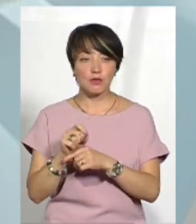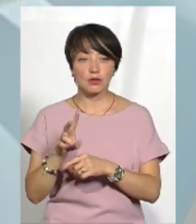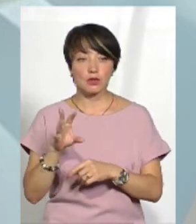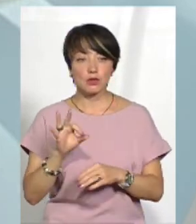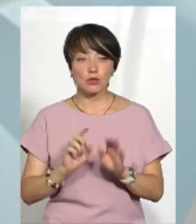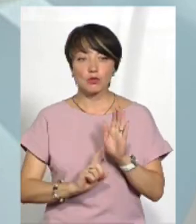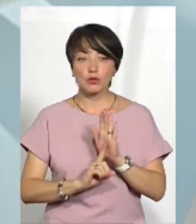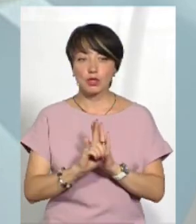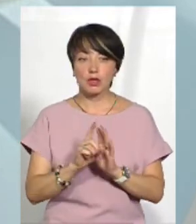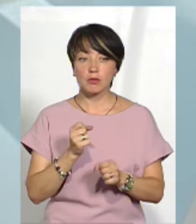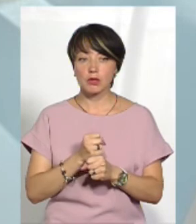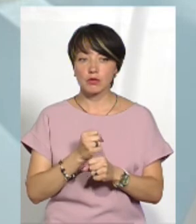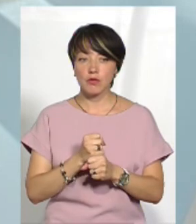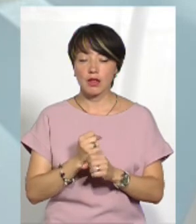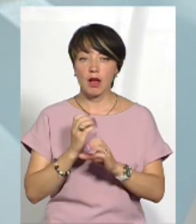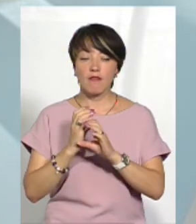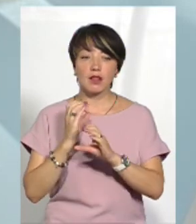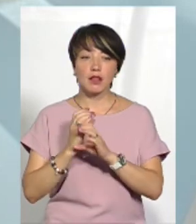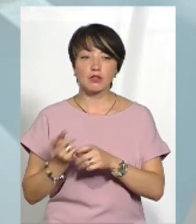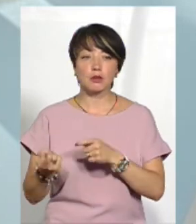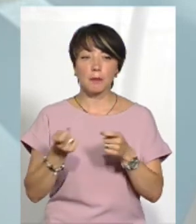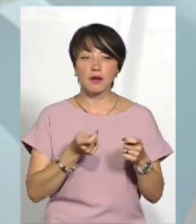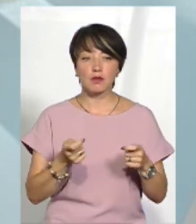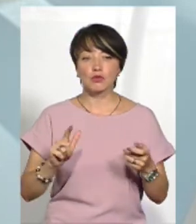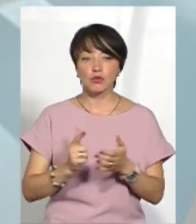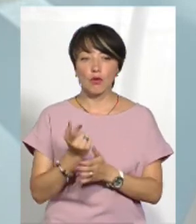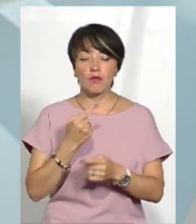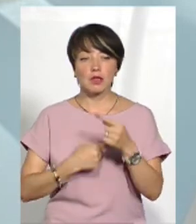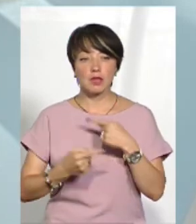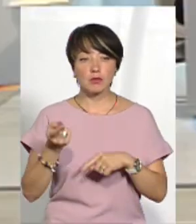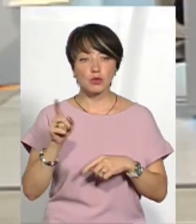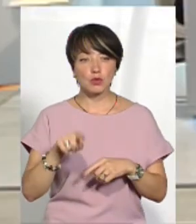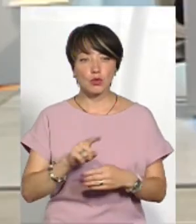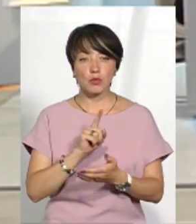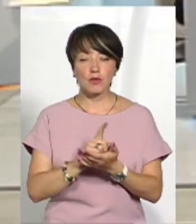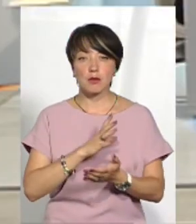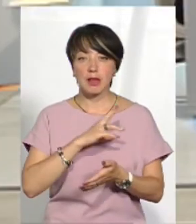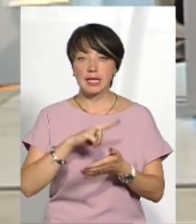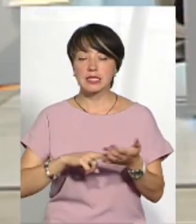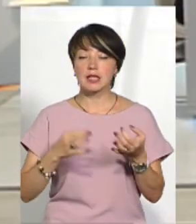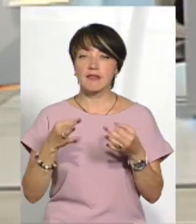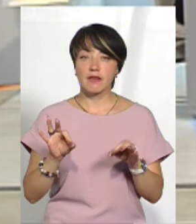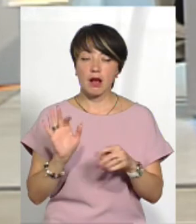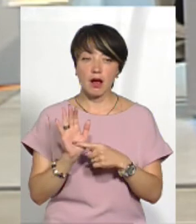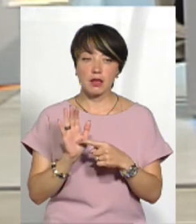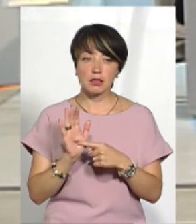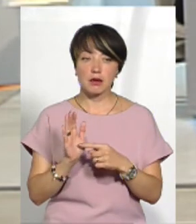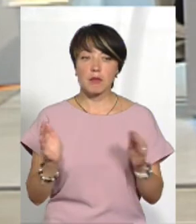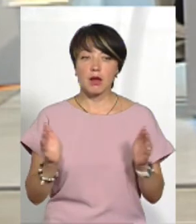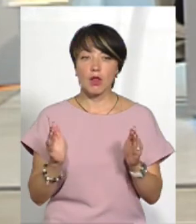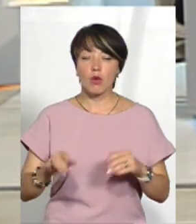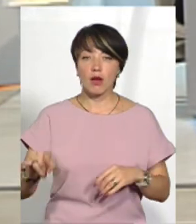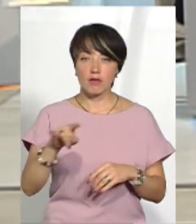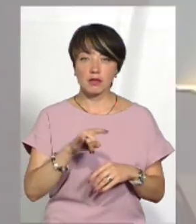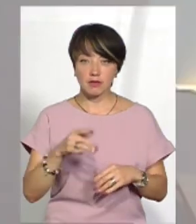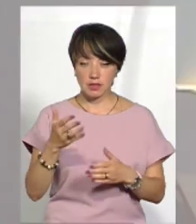щоб почала працювати вантажні перевезення, ми знову вертаємося до того, що ми повинні мати сертифікат для малої